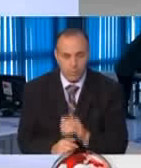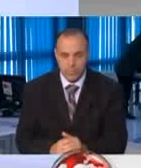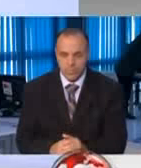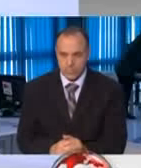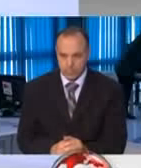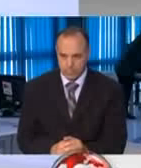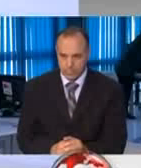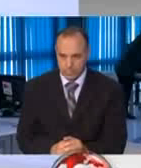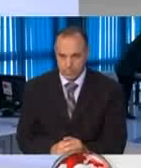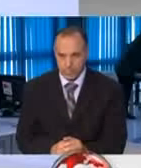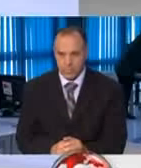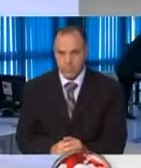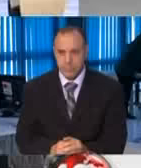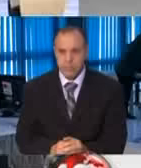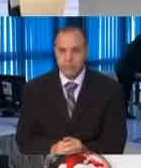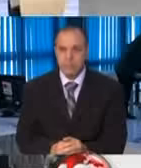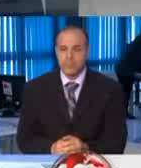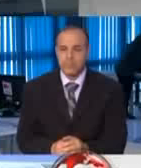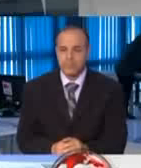أوكرانيا.